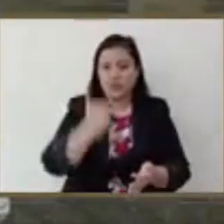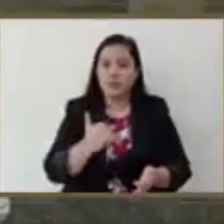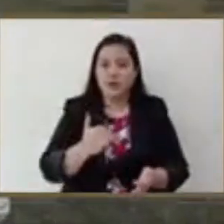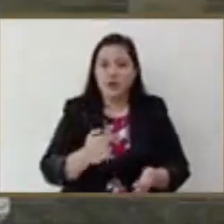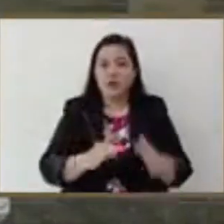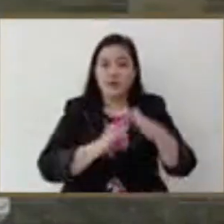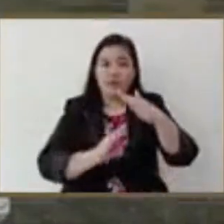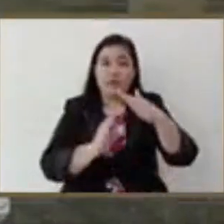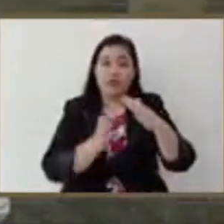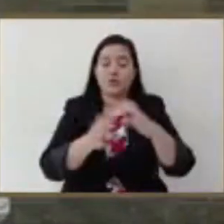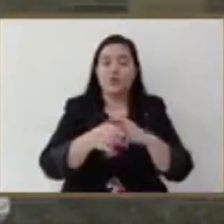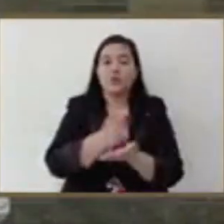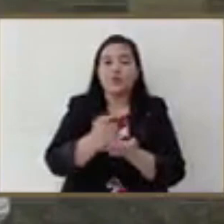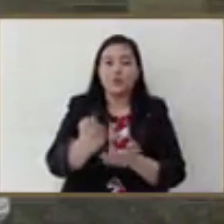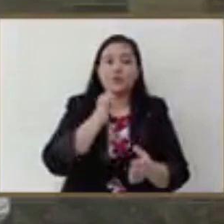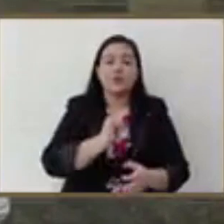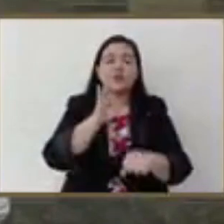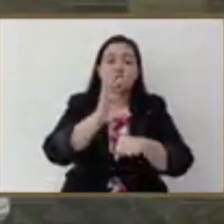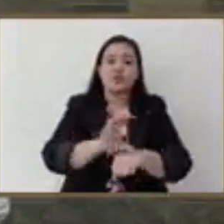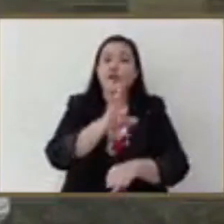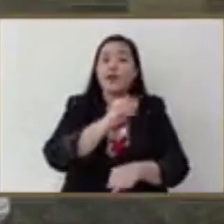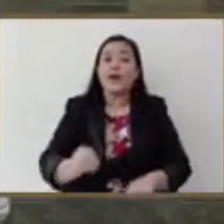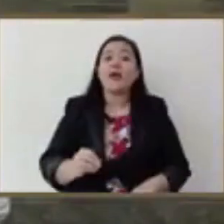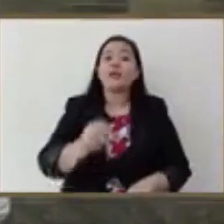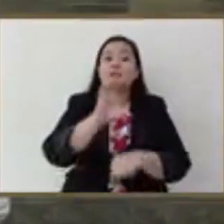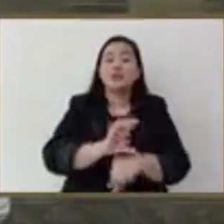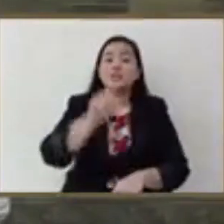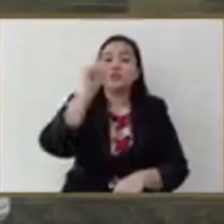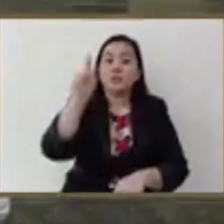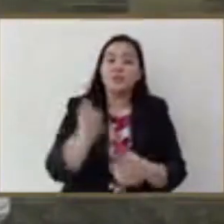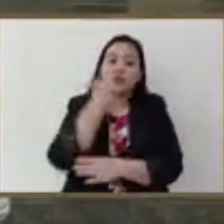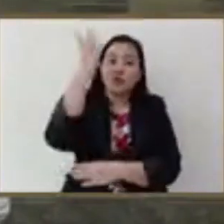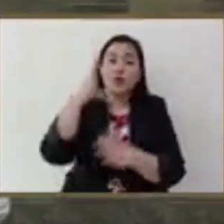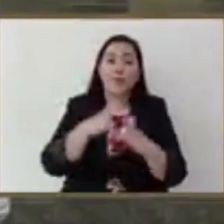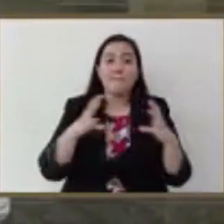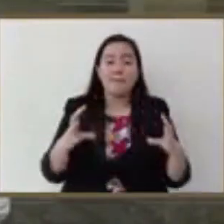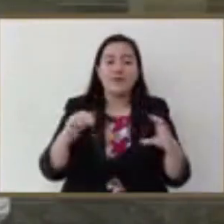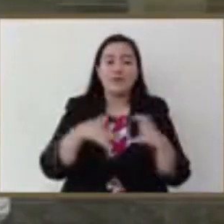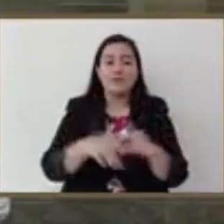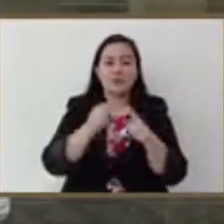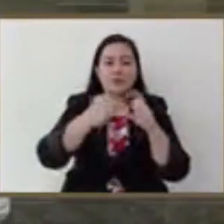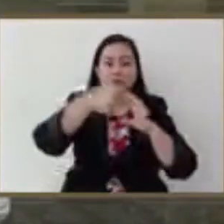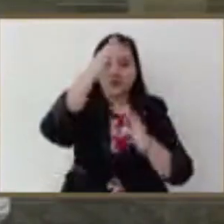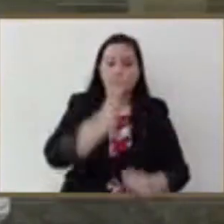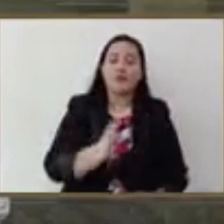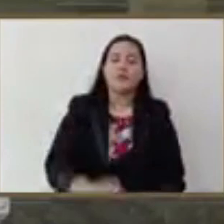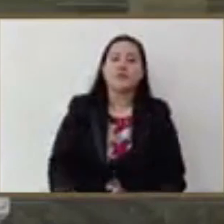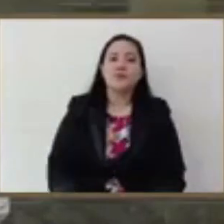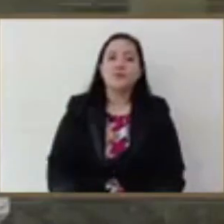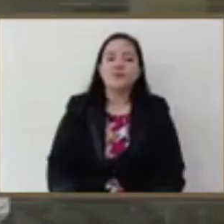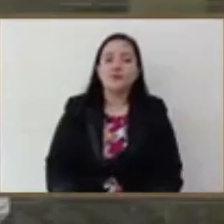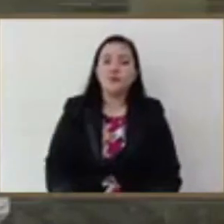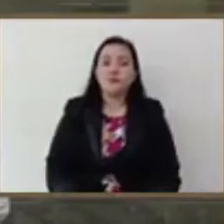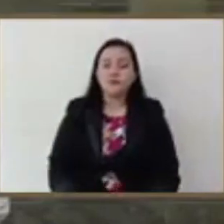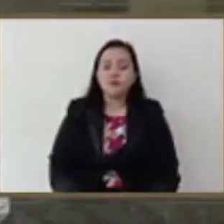grow, must dwell richly, you see, in the Word of God. Okay?